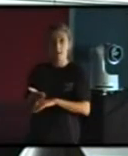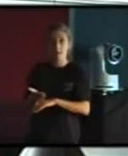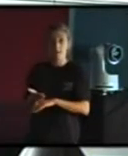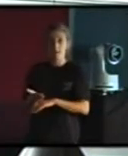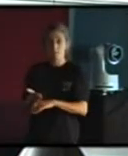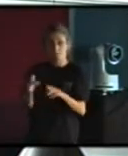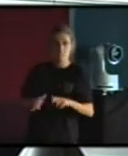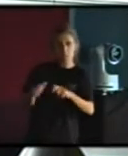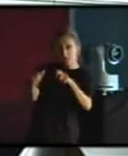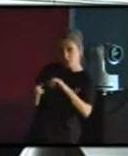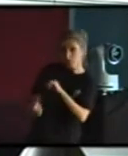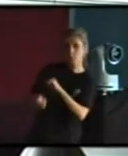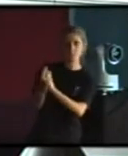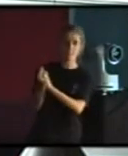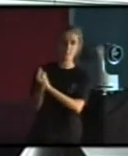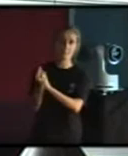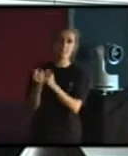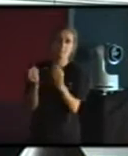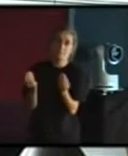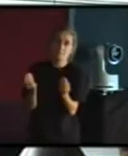grands bâtiments singuliers